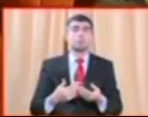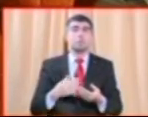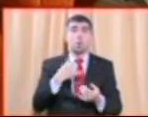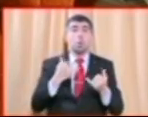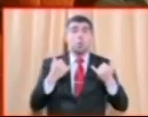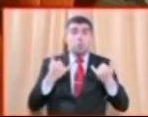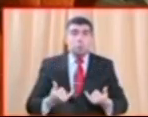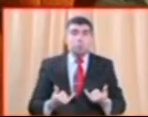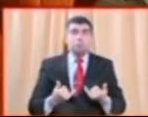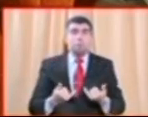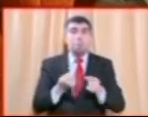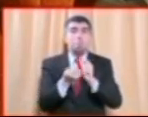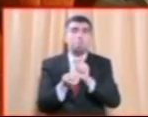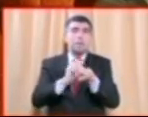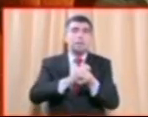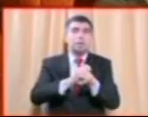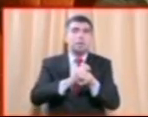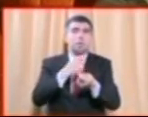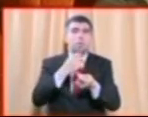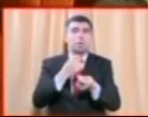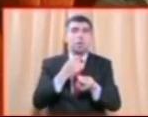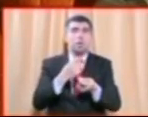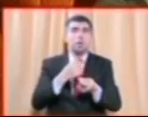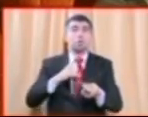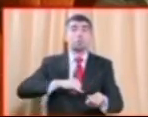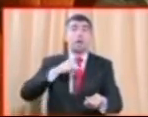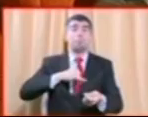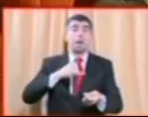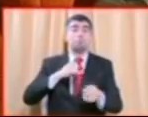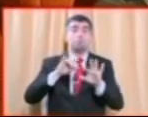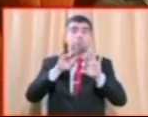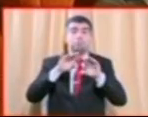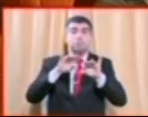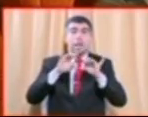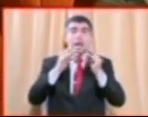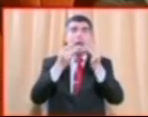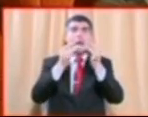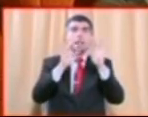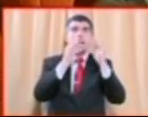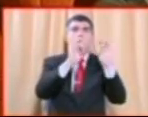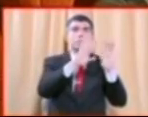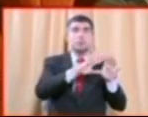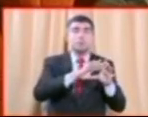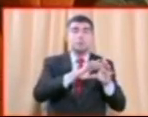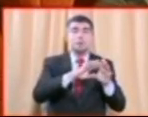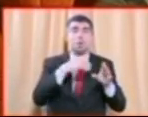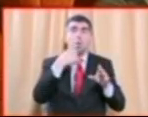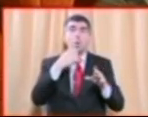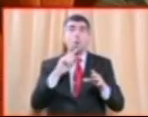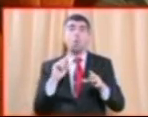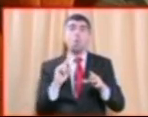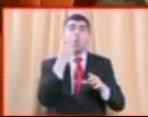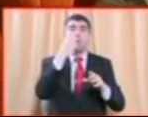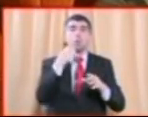والآن حنا كنرجعوا باش التلميذ يعمر الملف ديال طلب الملحة من الثانوي، ماشي حتى